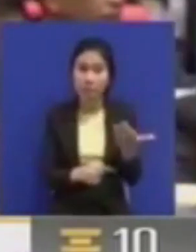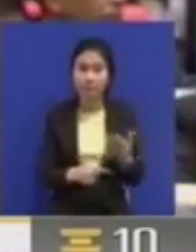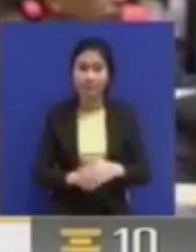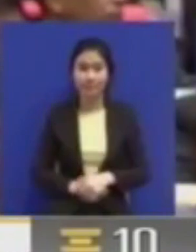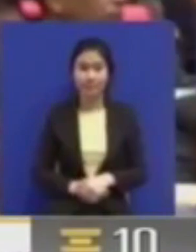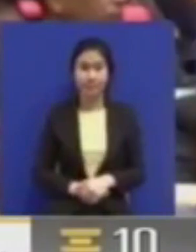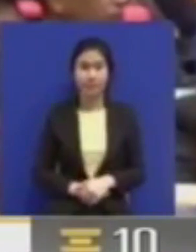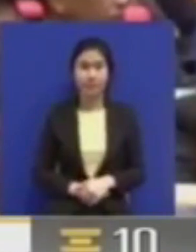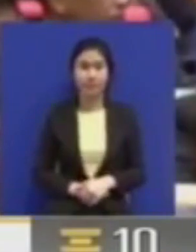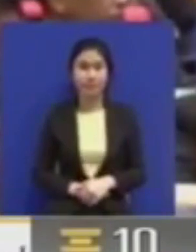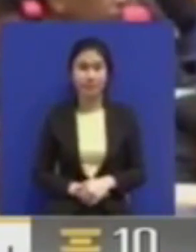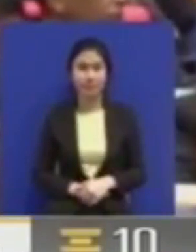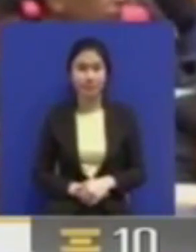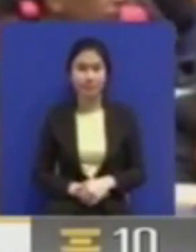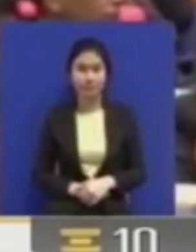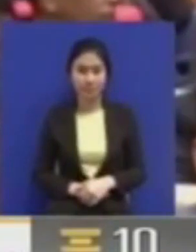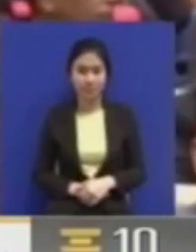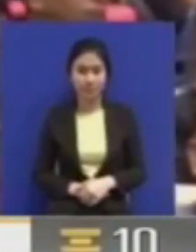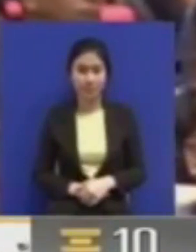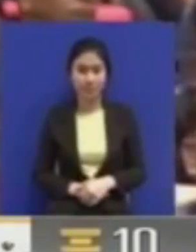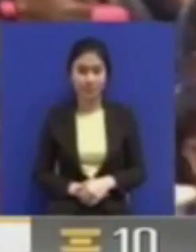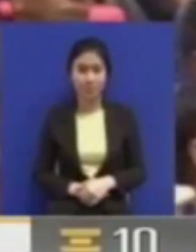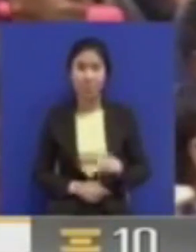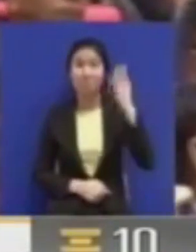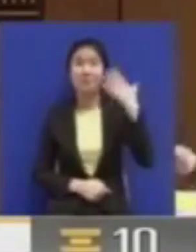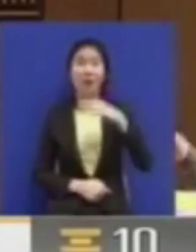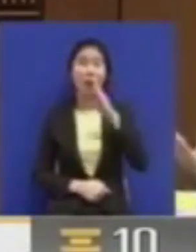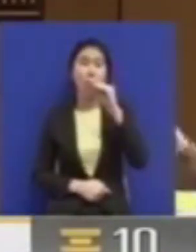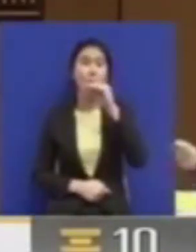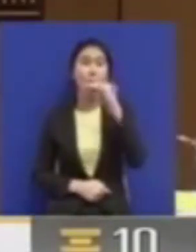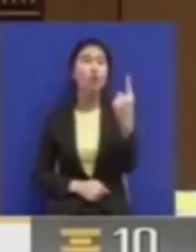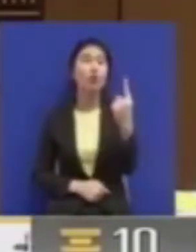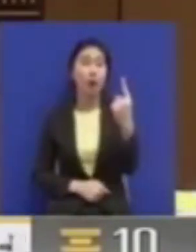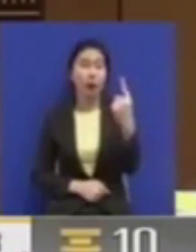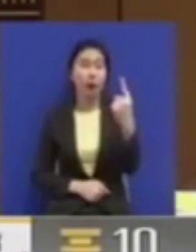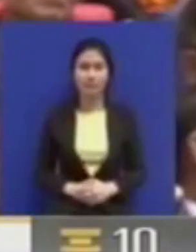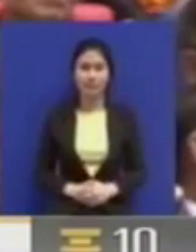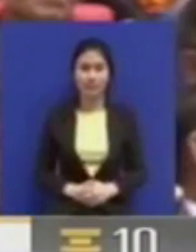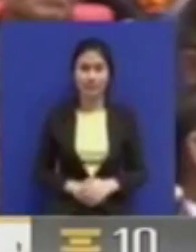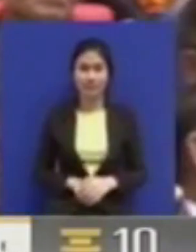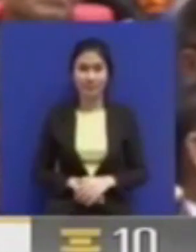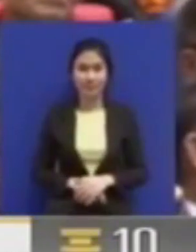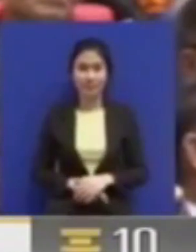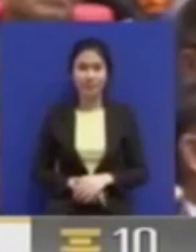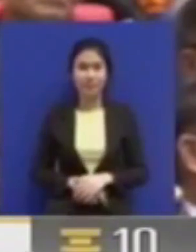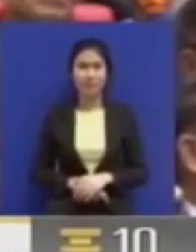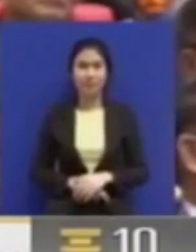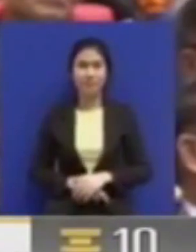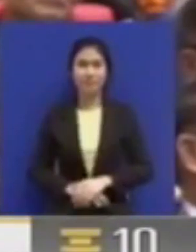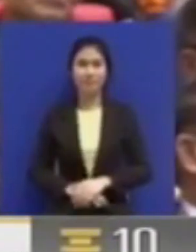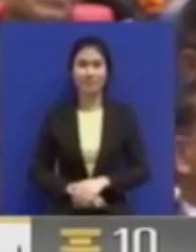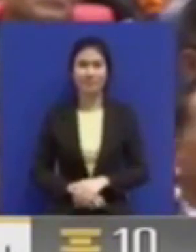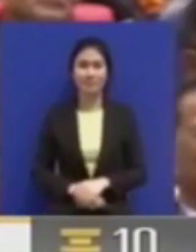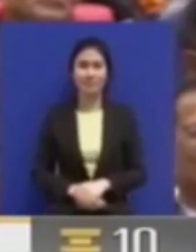ให้เดินไปข้างหน้าอย่าไปเสียเวลาเล่นเกมถามว่าการเลือกประธานสภาดูเหมือนมีแนวโน้มว่าประชาธิปัตย์จะไปร่วมกับพลังประ